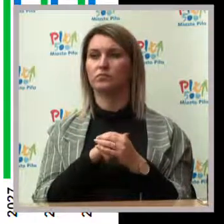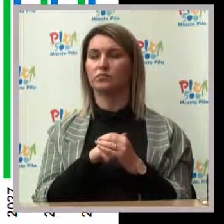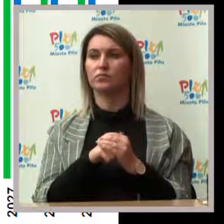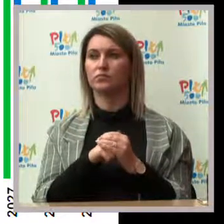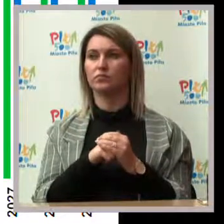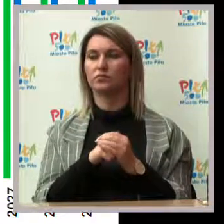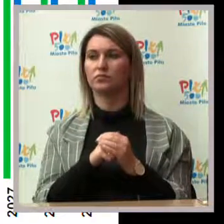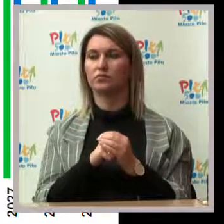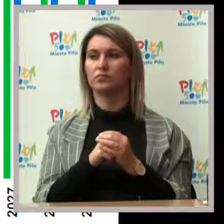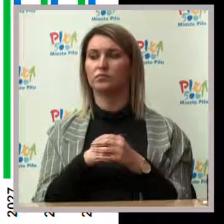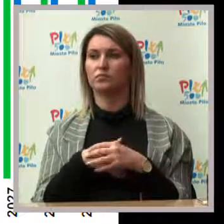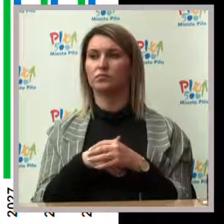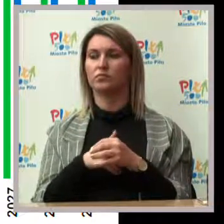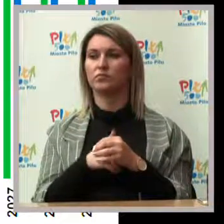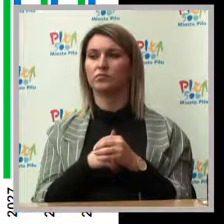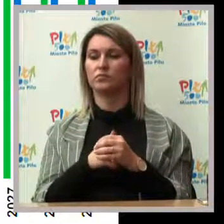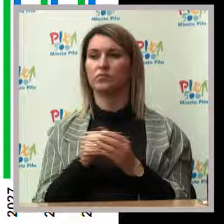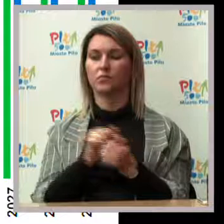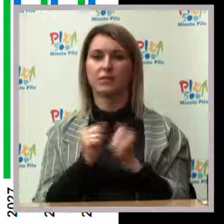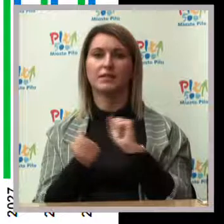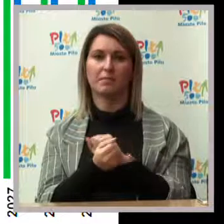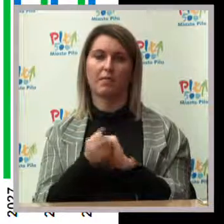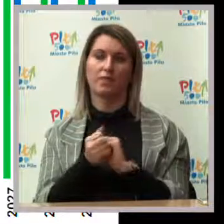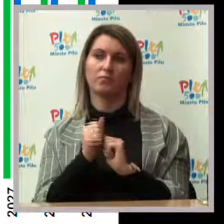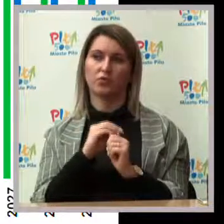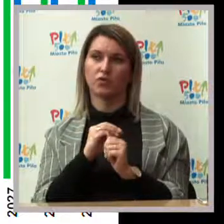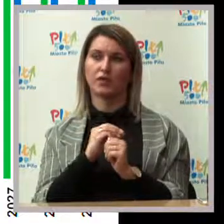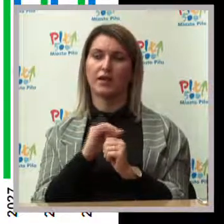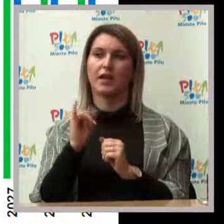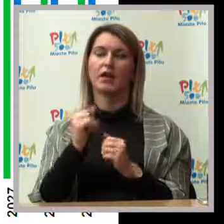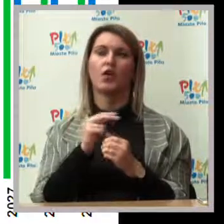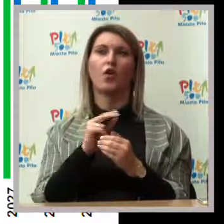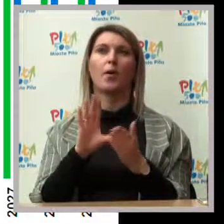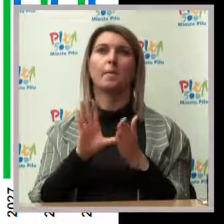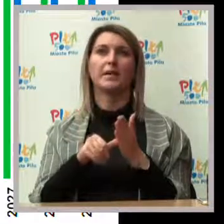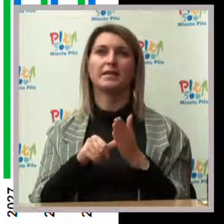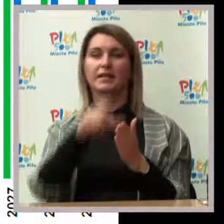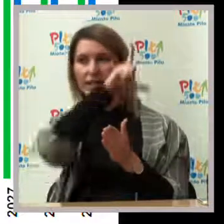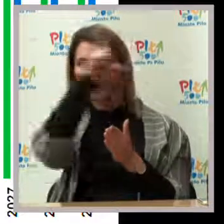wymagalnych przekształconego zakładu budżetowego, jakim był Miejski Zakład Gospodarki Mieszkaniowej. Od